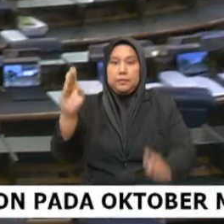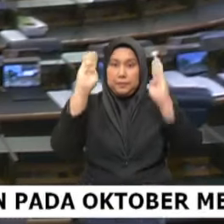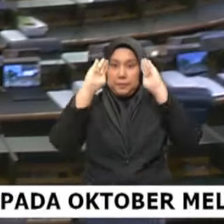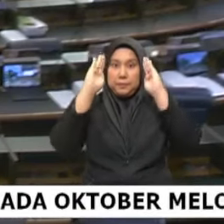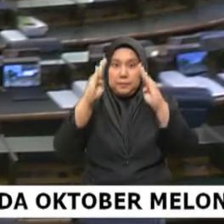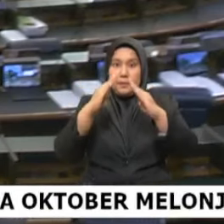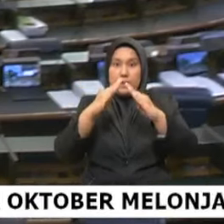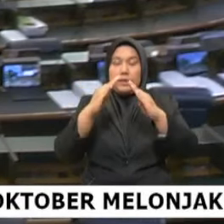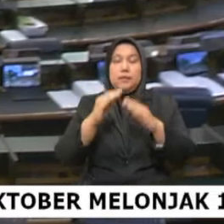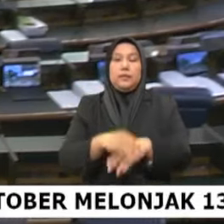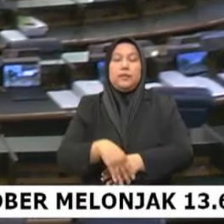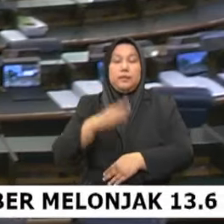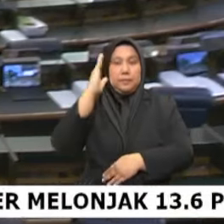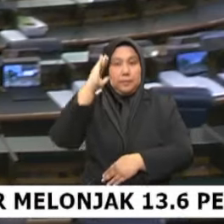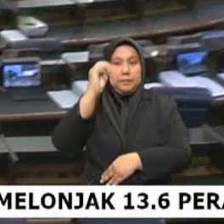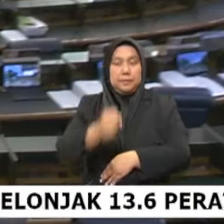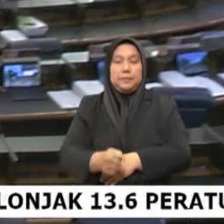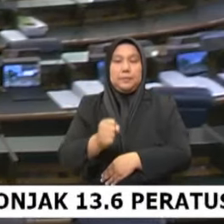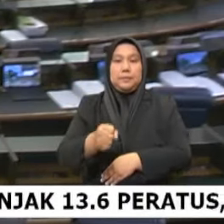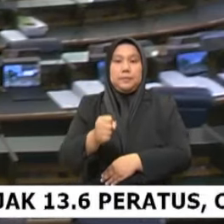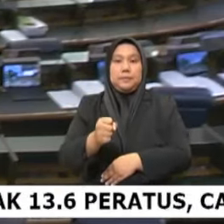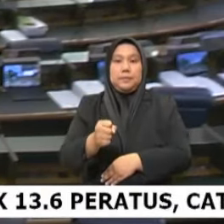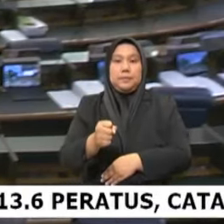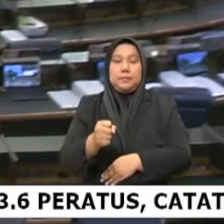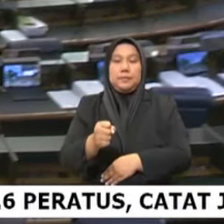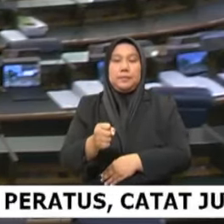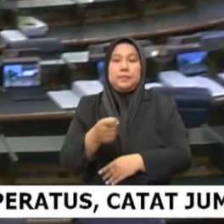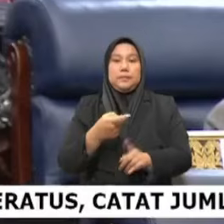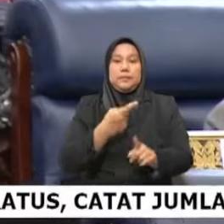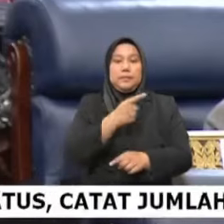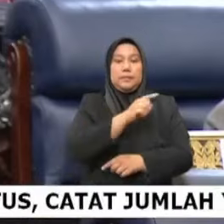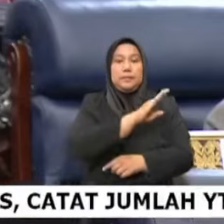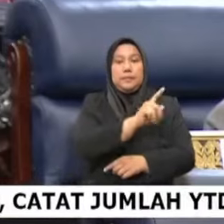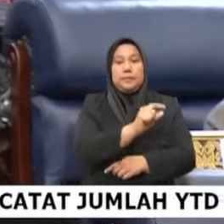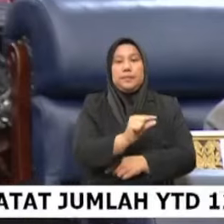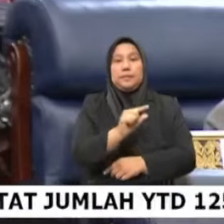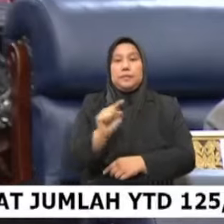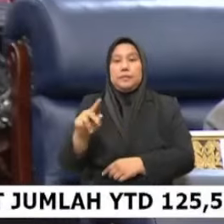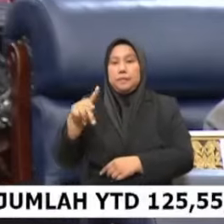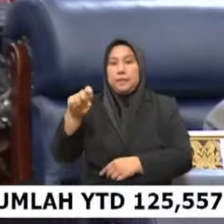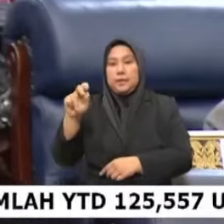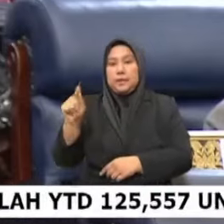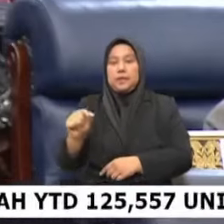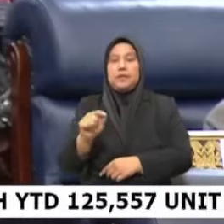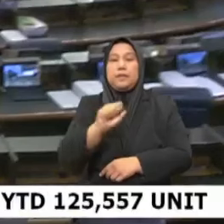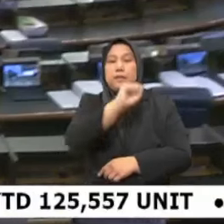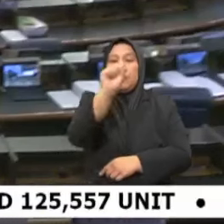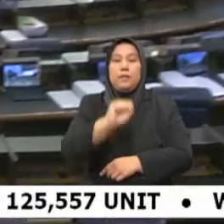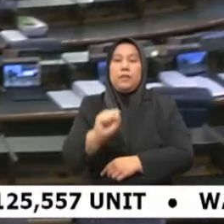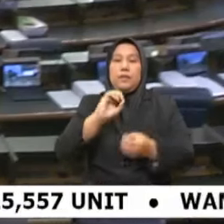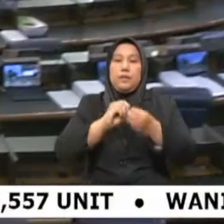Assalamualaikum warahmatullahi wabarakatuh dan salam sejahtera. Dari Bentong ke Pekan, soalan saya nombor 8.